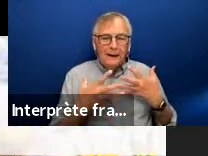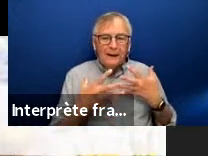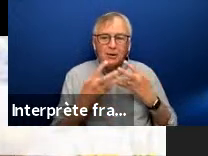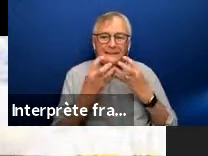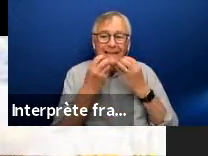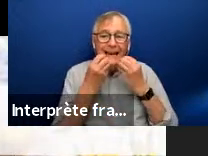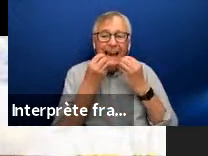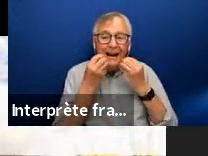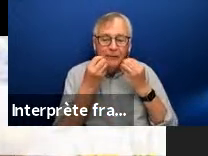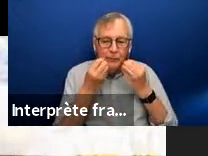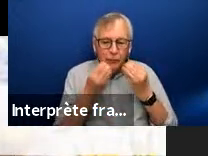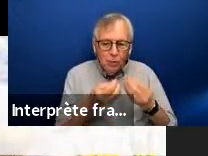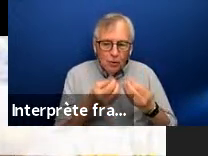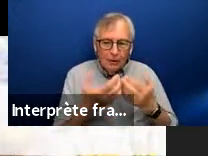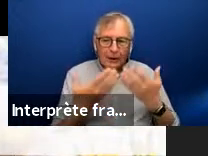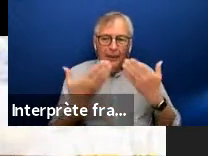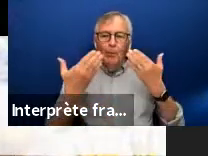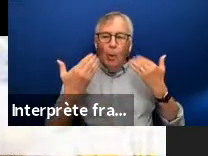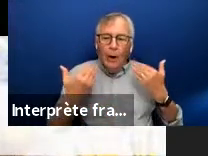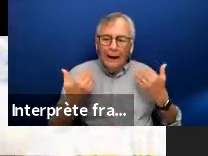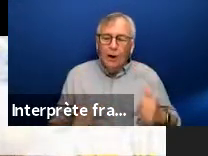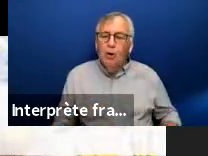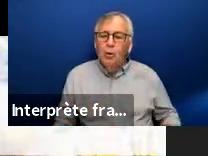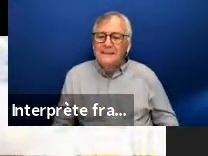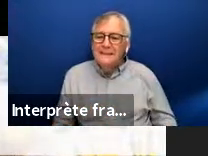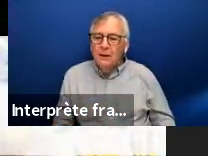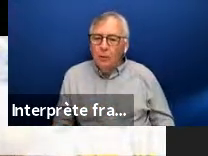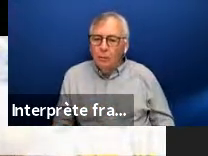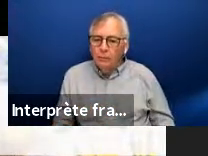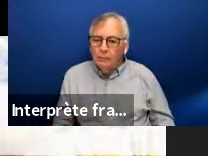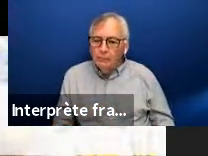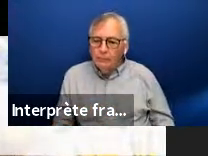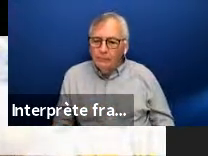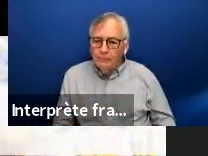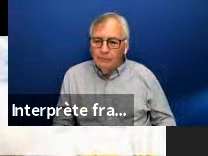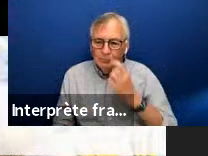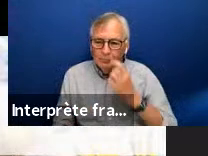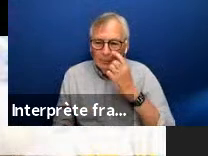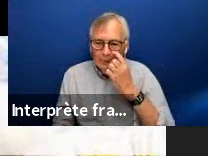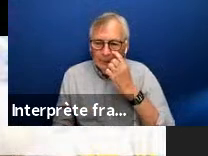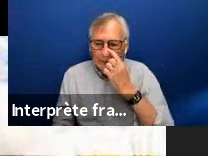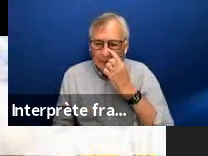vont prioriser la vue, moins l'audition.